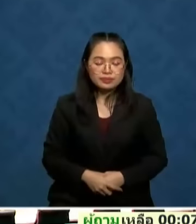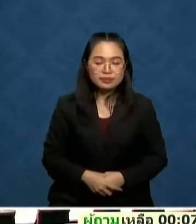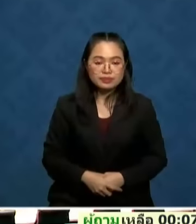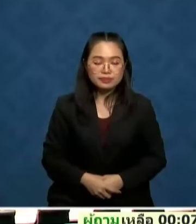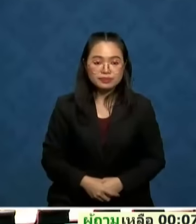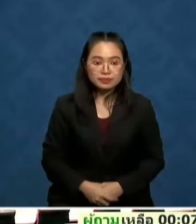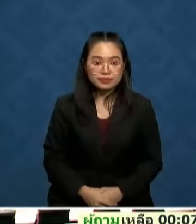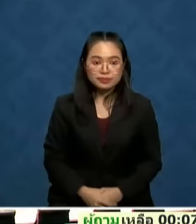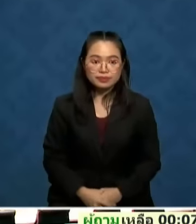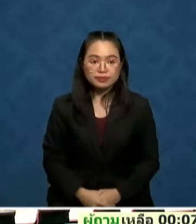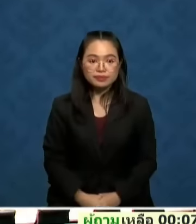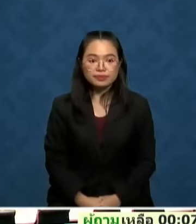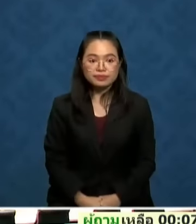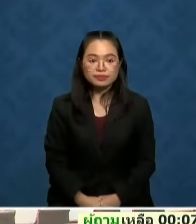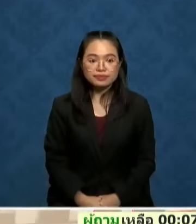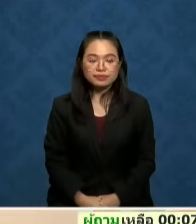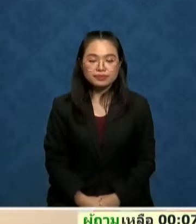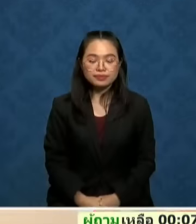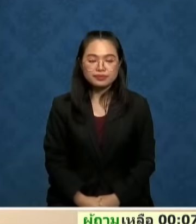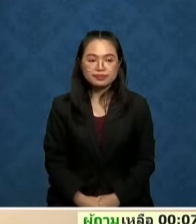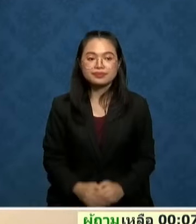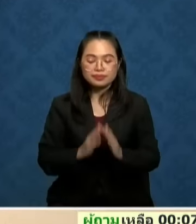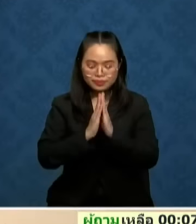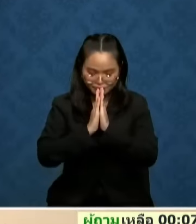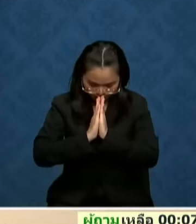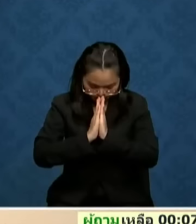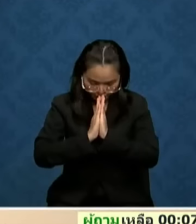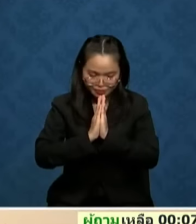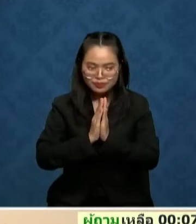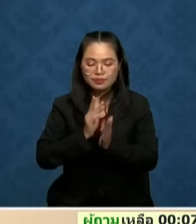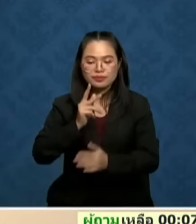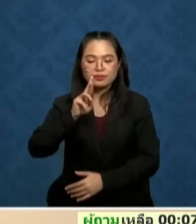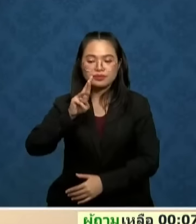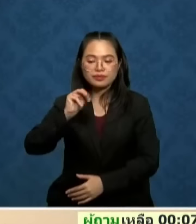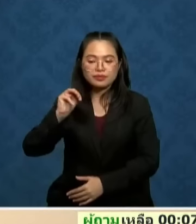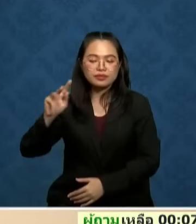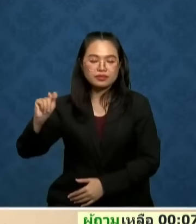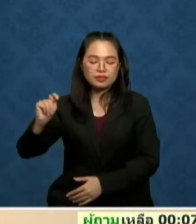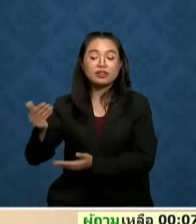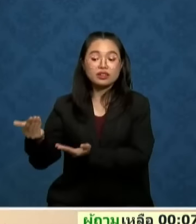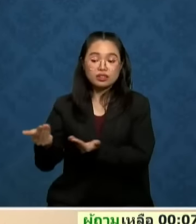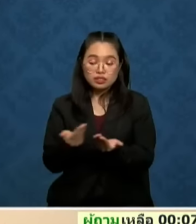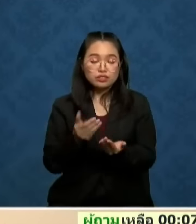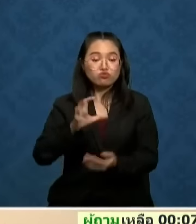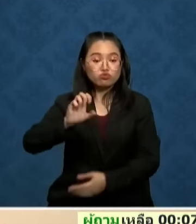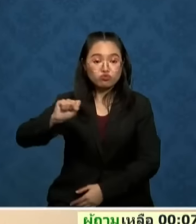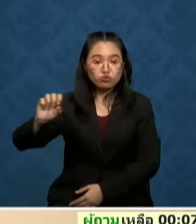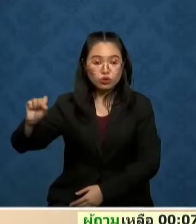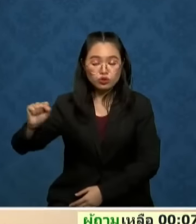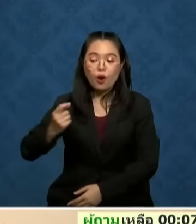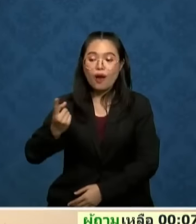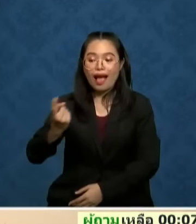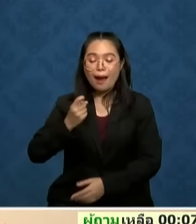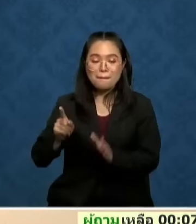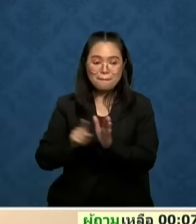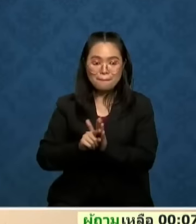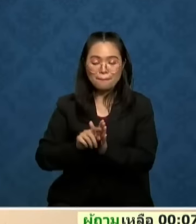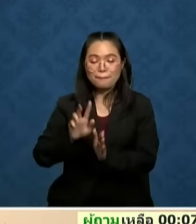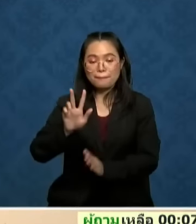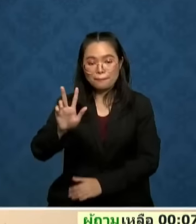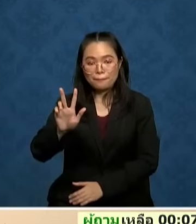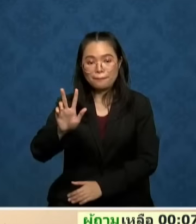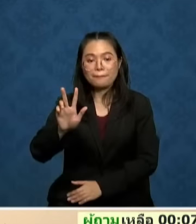ครับขอบคุณท่านรัฐมนตรีครับเชิญคุณชุติพงศ์พบโยท่านถามเป็นครั้งที่3นะครับ